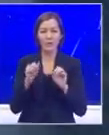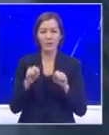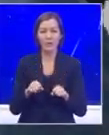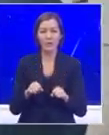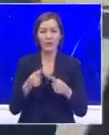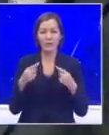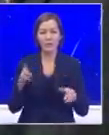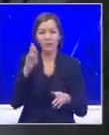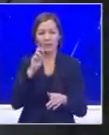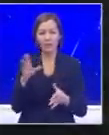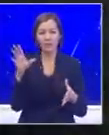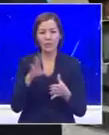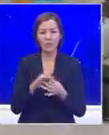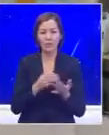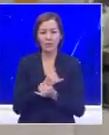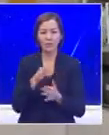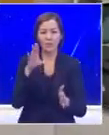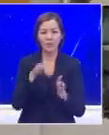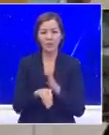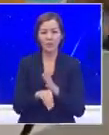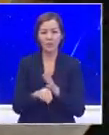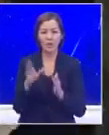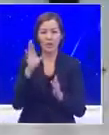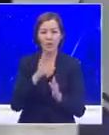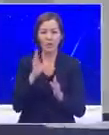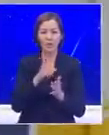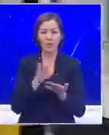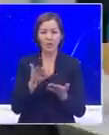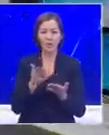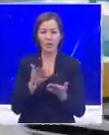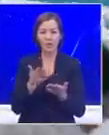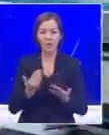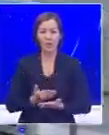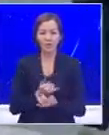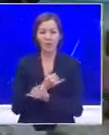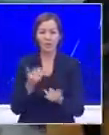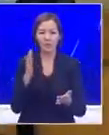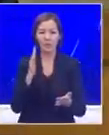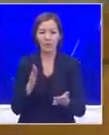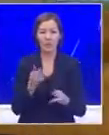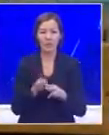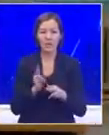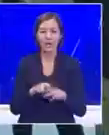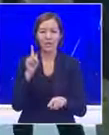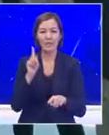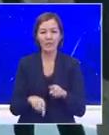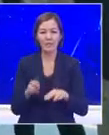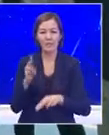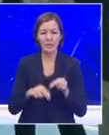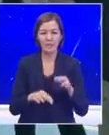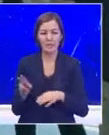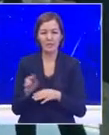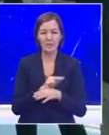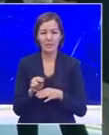мемлекеттік тіркеу сынды қызметтер кіреді. Ал күлгін түсті бейнеленген аймақта әлеуметтік қызмет көрсетіледі. Ең қысқа мерзімде сапалы